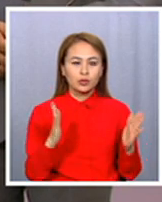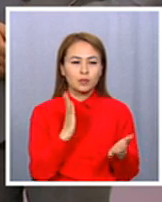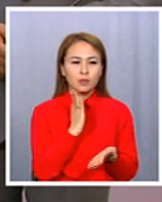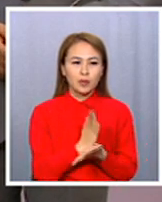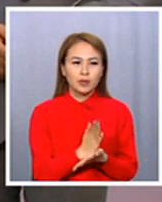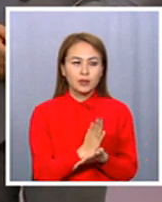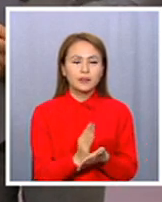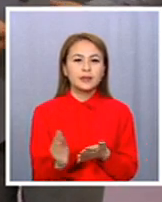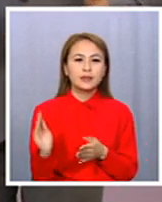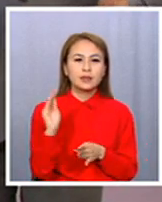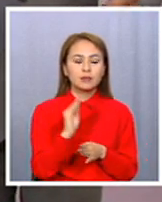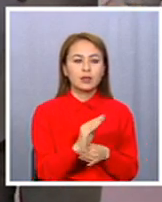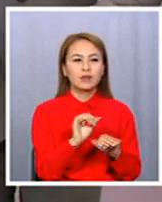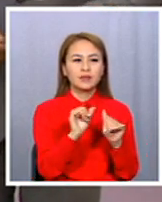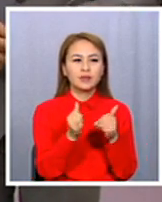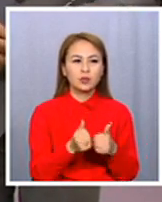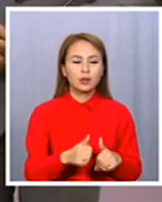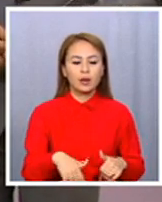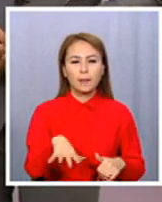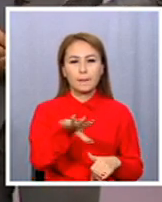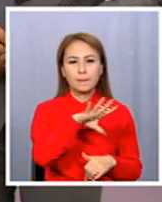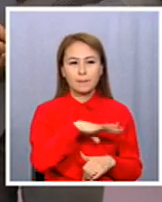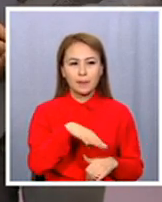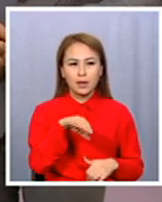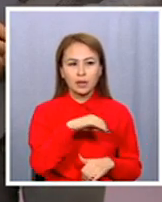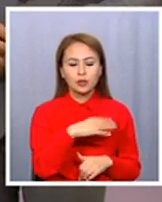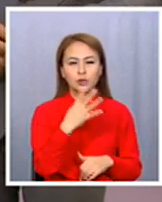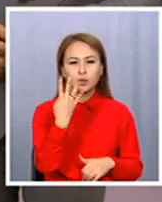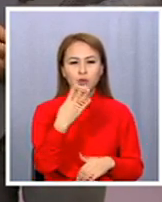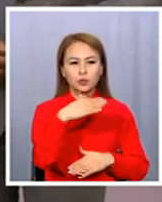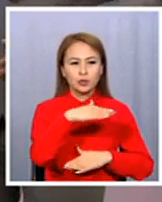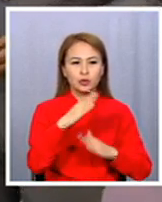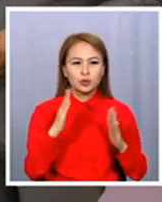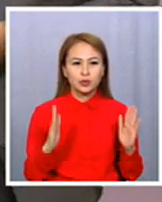Демек, бұл фигуралардың барлығы төрт бұрыштар.